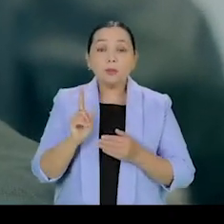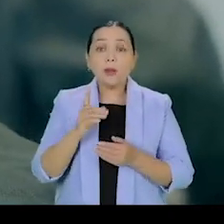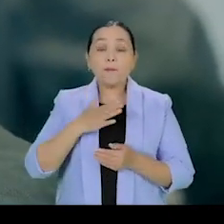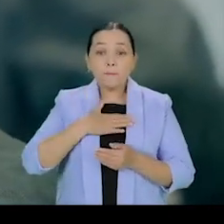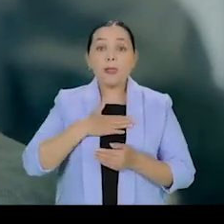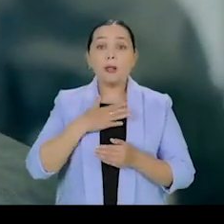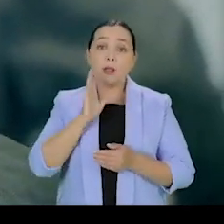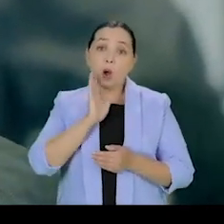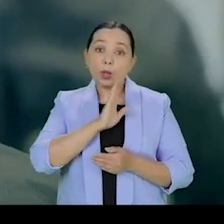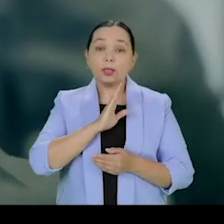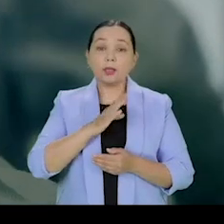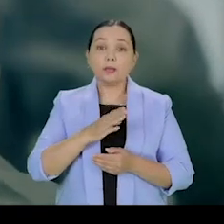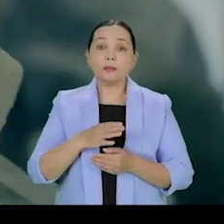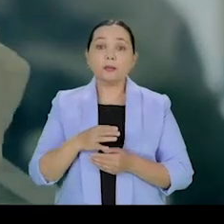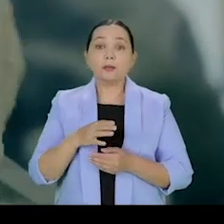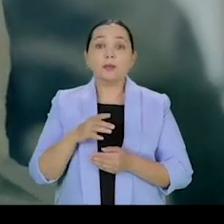bu menman, oyi.